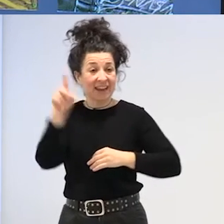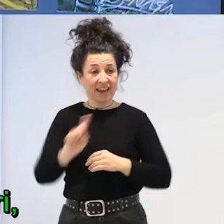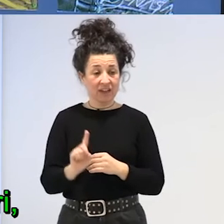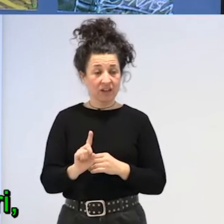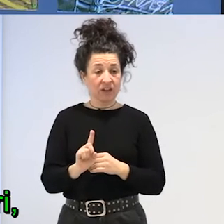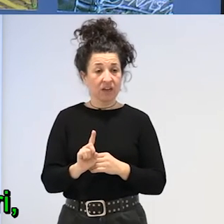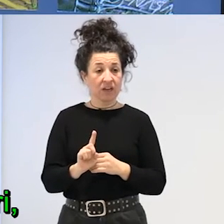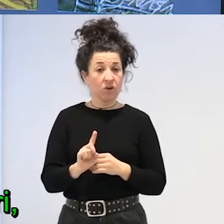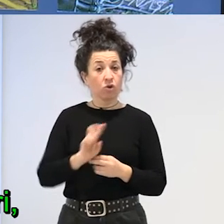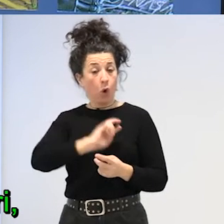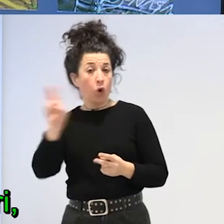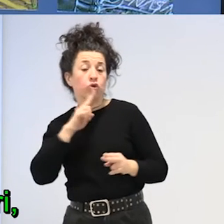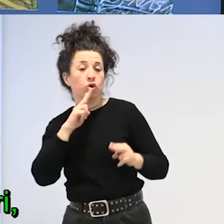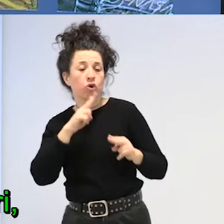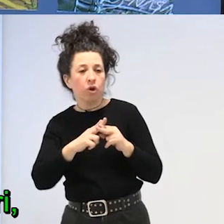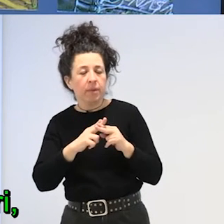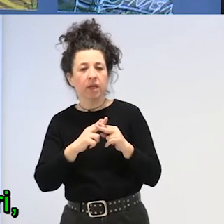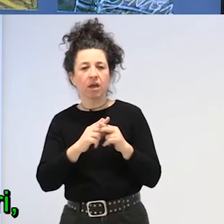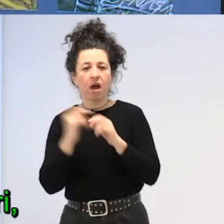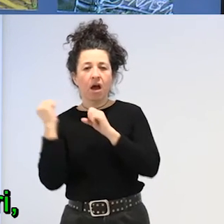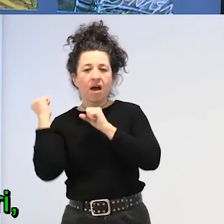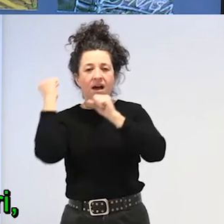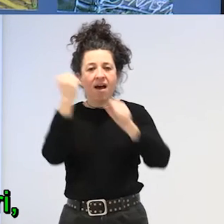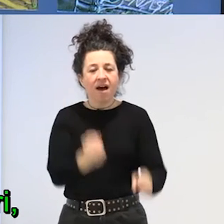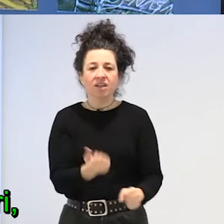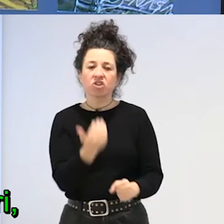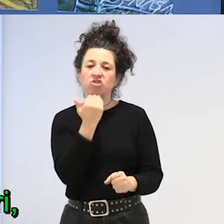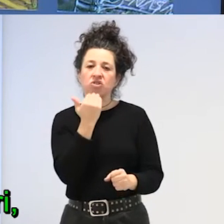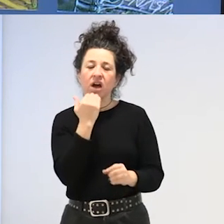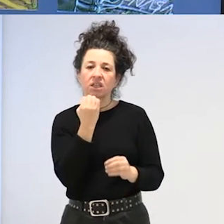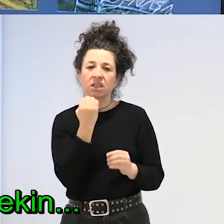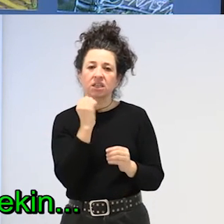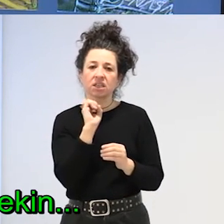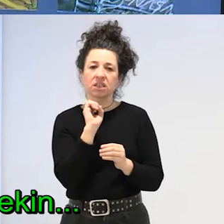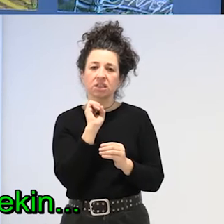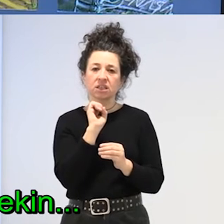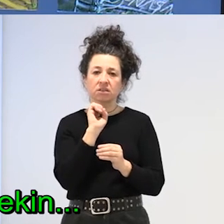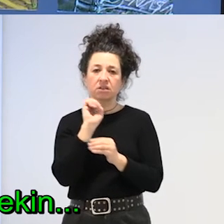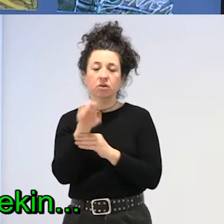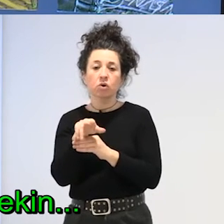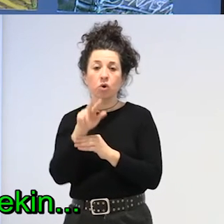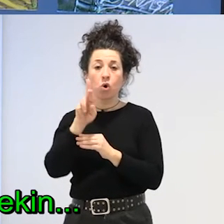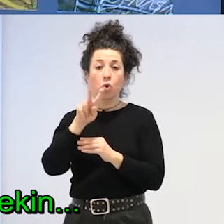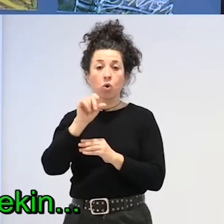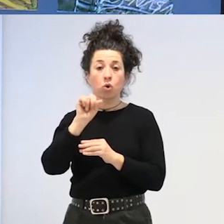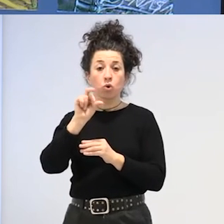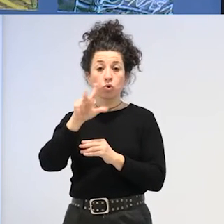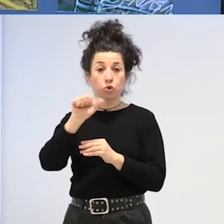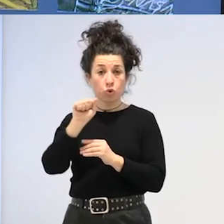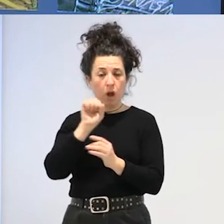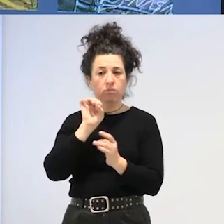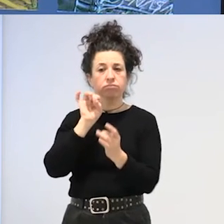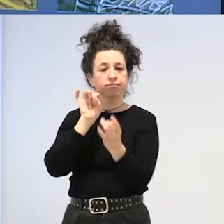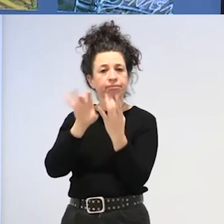zen, eta urte askoz gutunak bidali izan zizkion elkarri Ursula Le Guinekin, Joan Arrasekin,